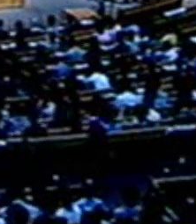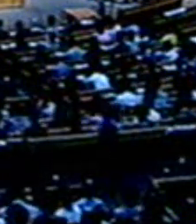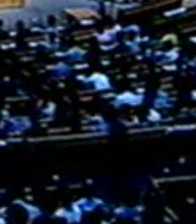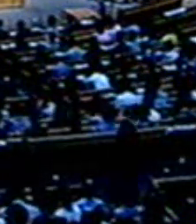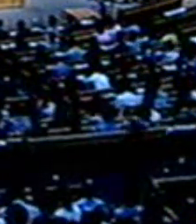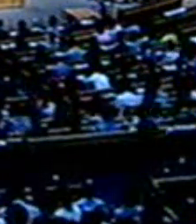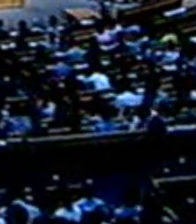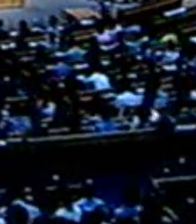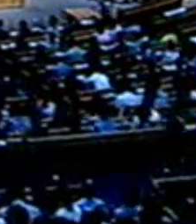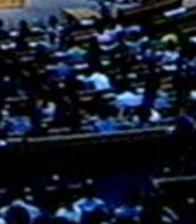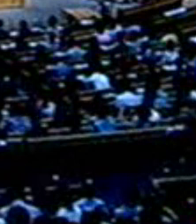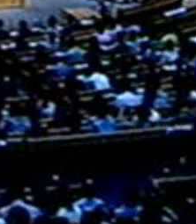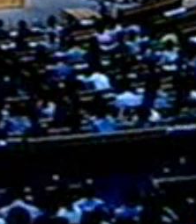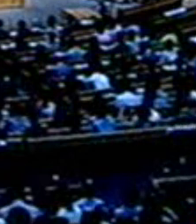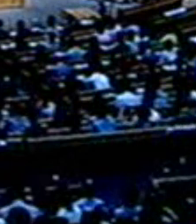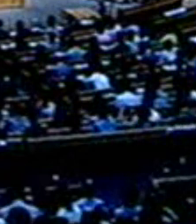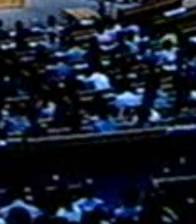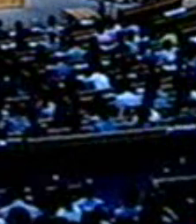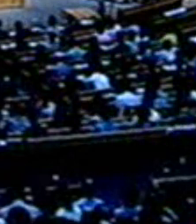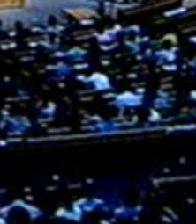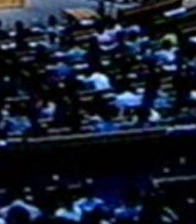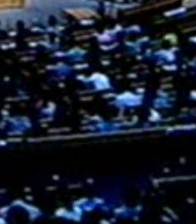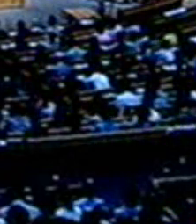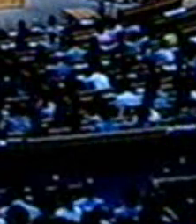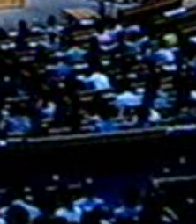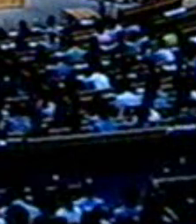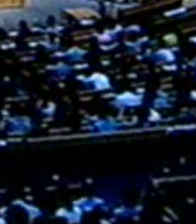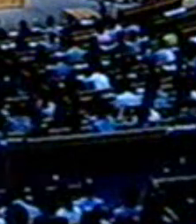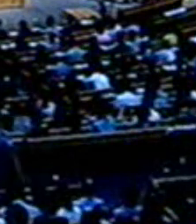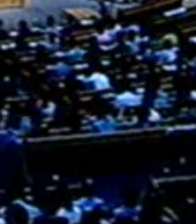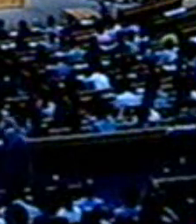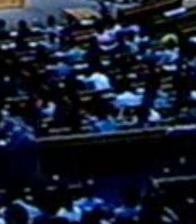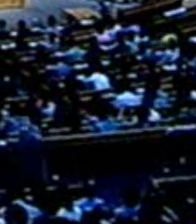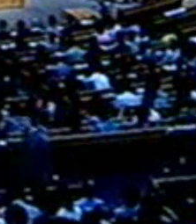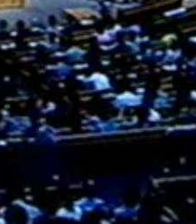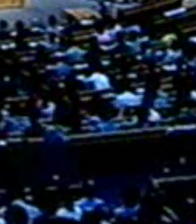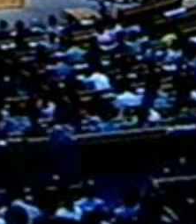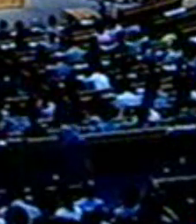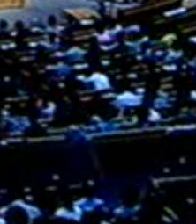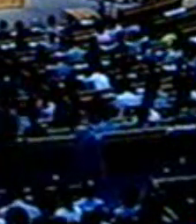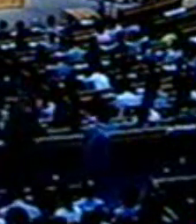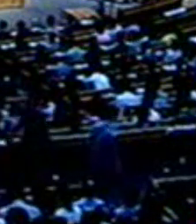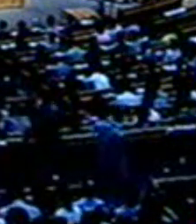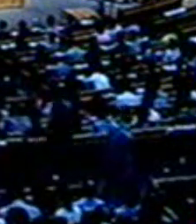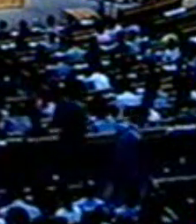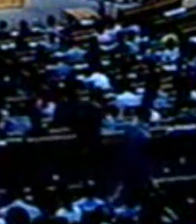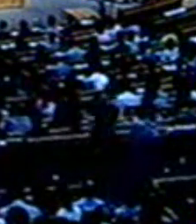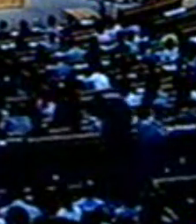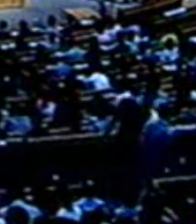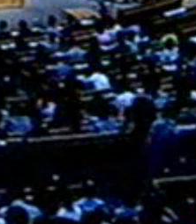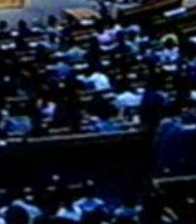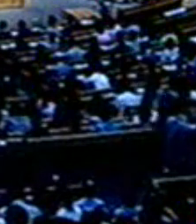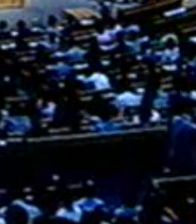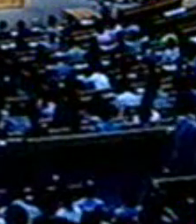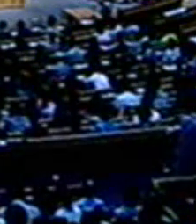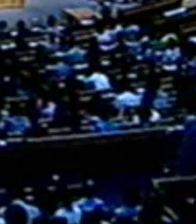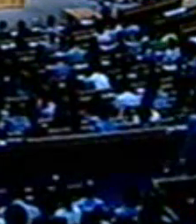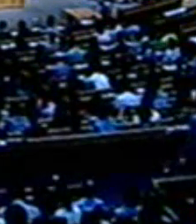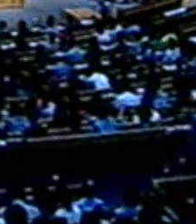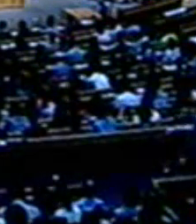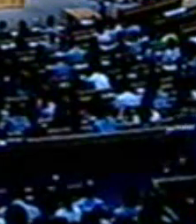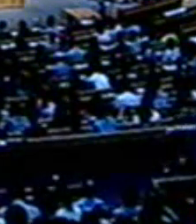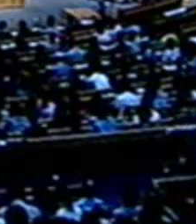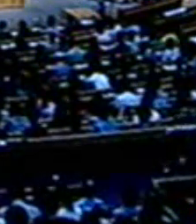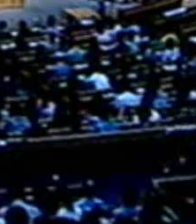자 마음에 기쁘고 까지 오셔서 일지 되어 주셔서 하나님 정말 빛이 되어 주님의 역사를 포개